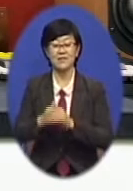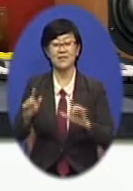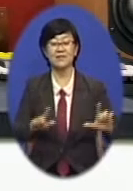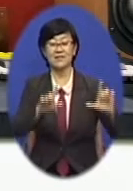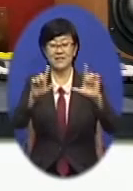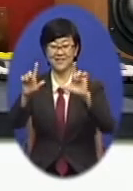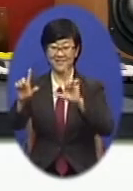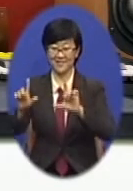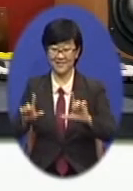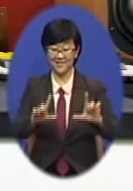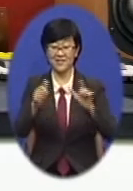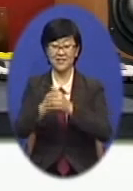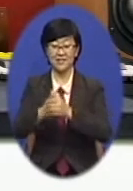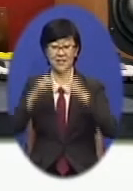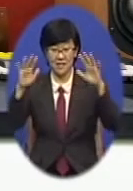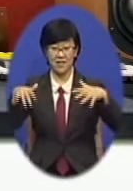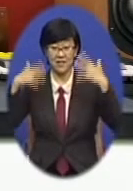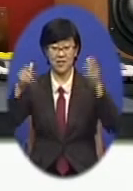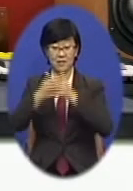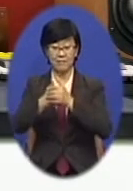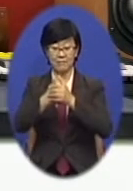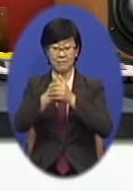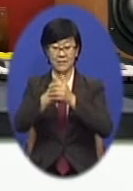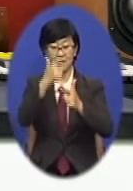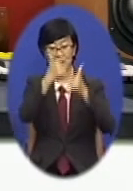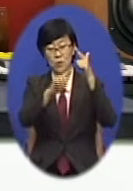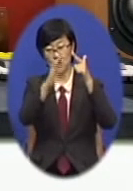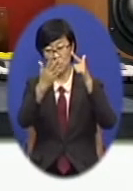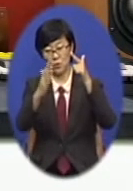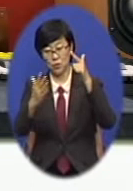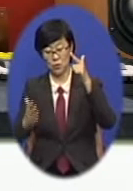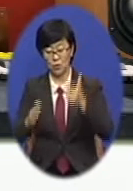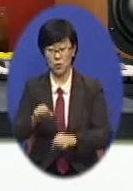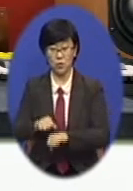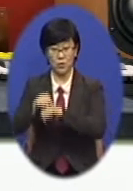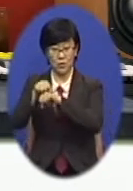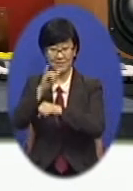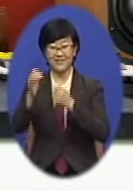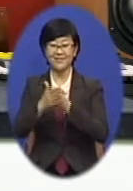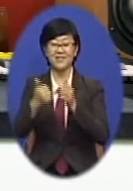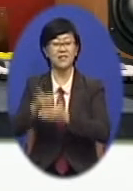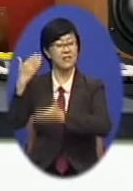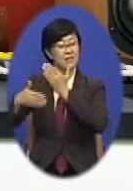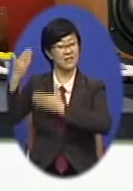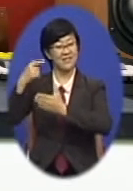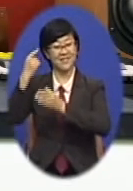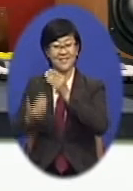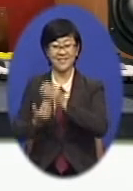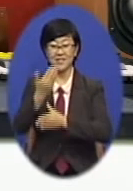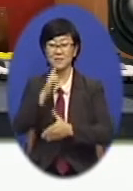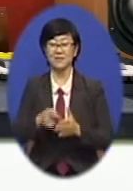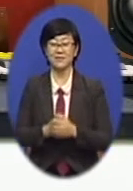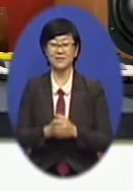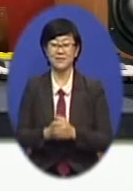다 이렇게 가을 나흑역을 보면서 네. 이렇게 저 옛 추억이 그냥 떠오를 정도예요.